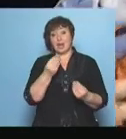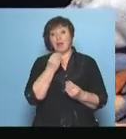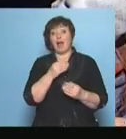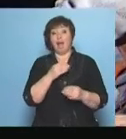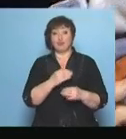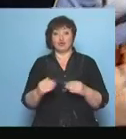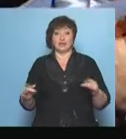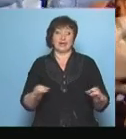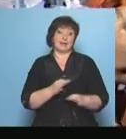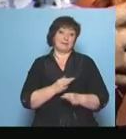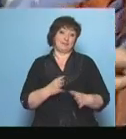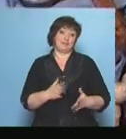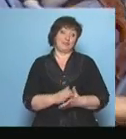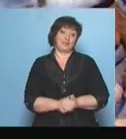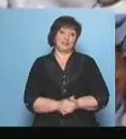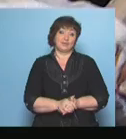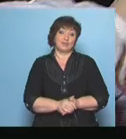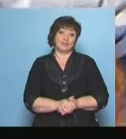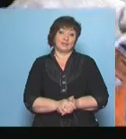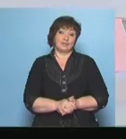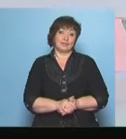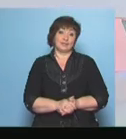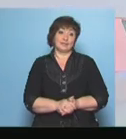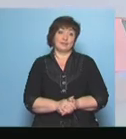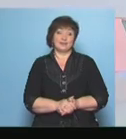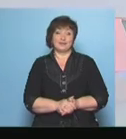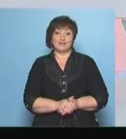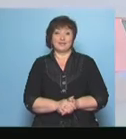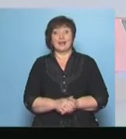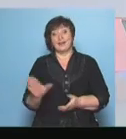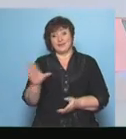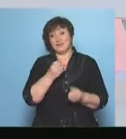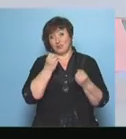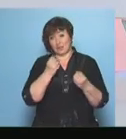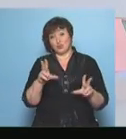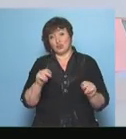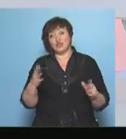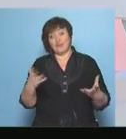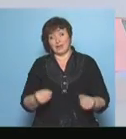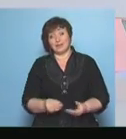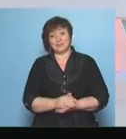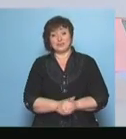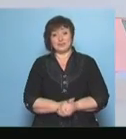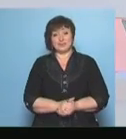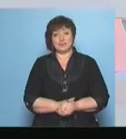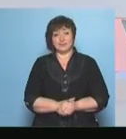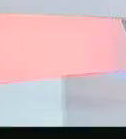Яна Городилова, Юрий Зеленький, телеканал «Моя Удмуртия». На этом все. Удачного вам дня и до встречи.